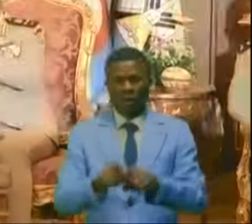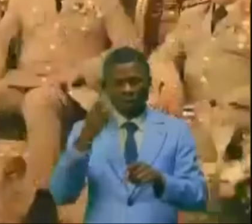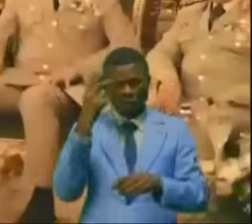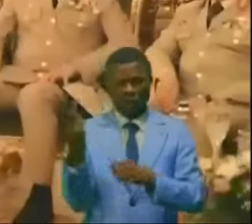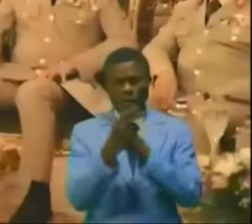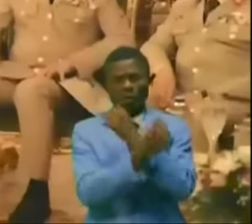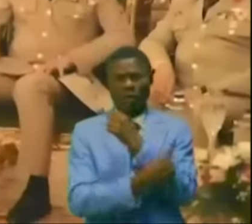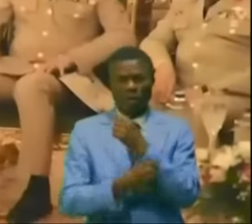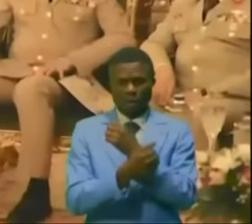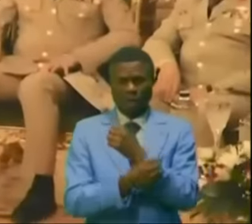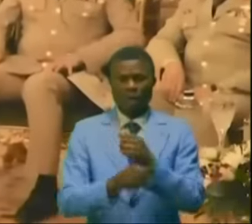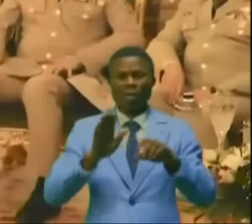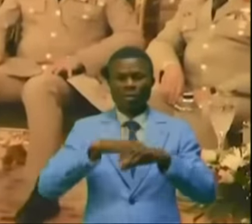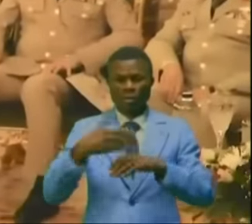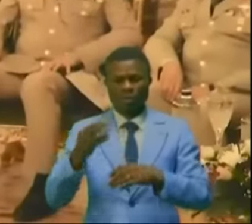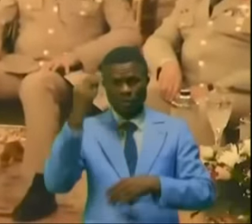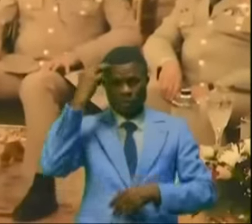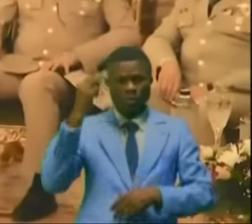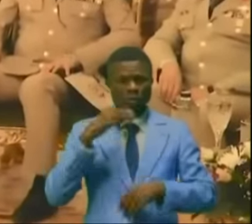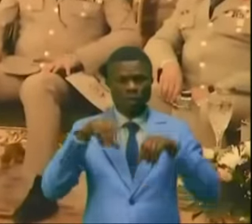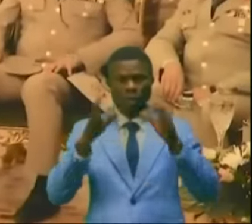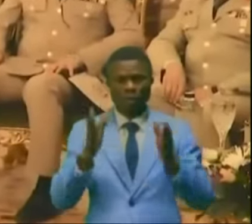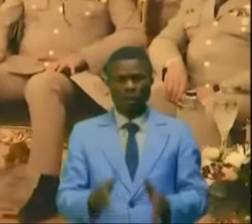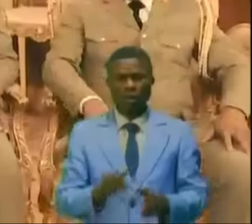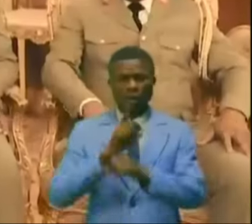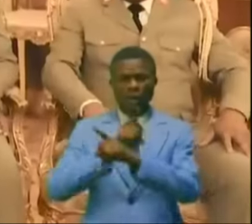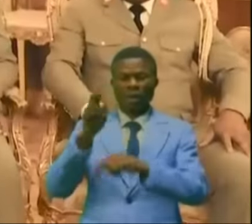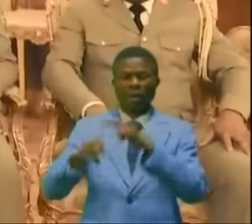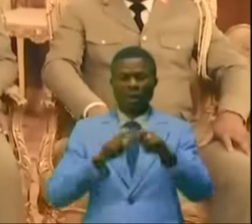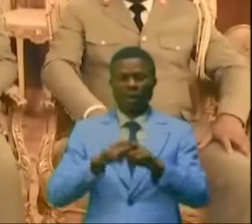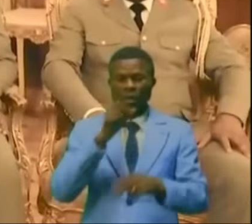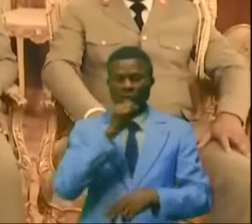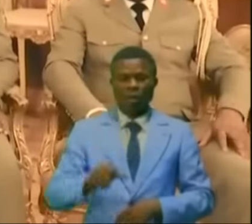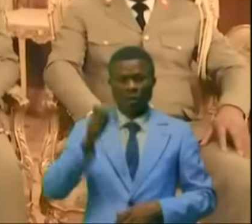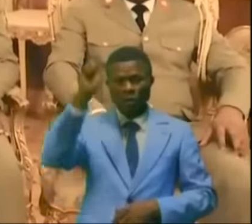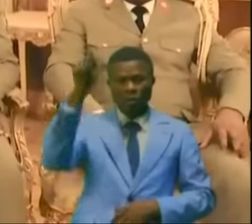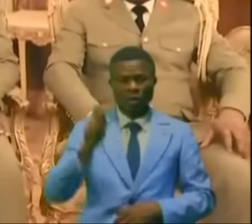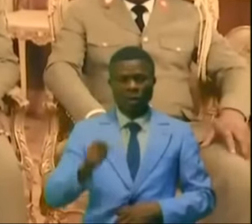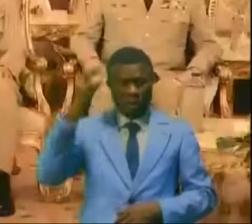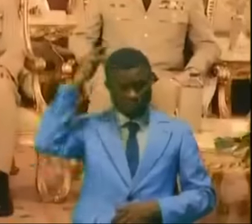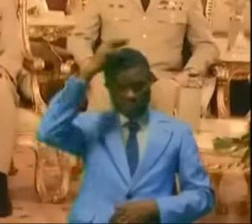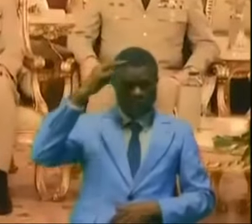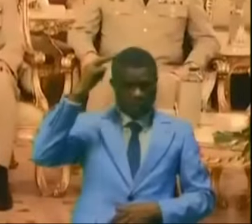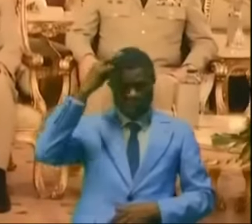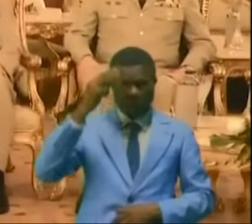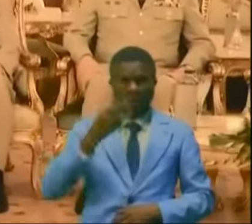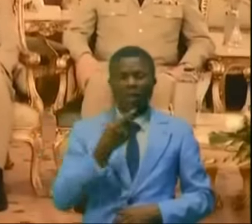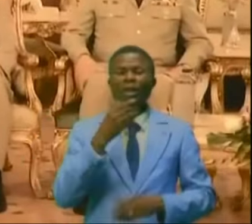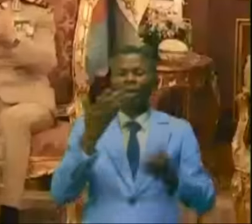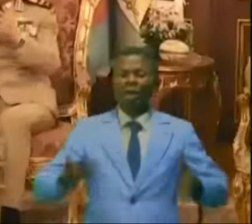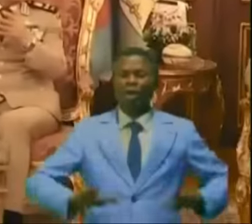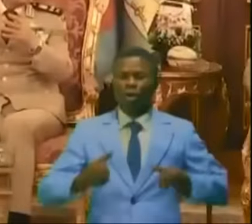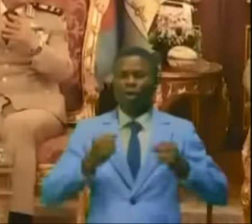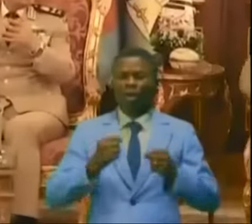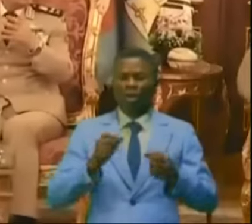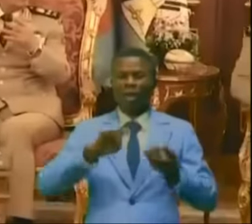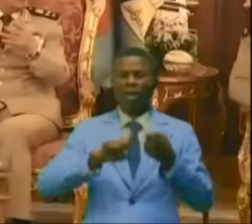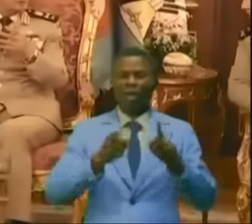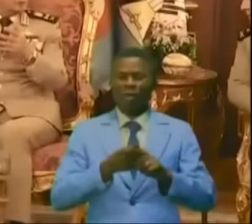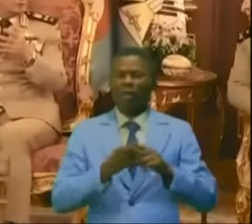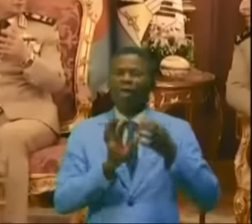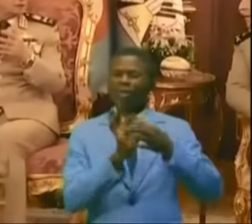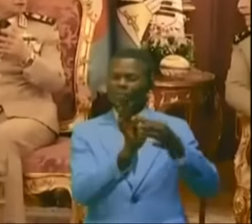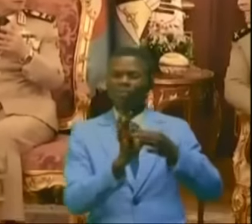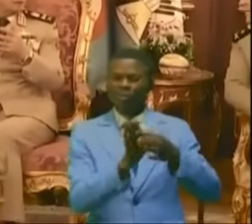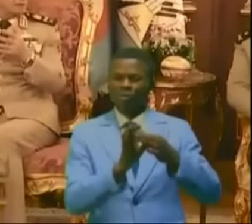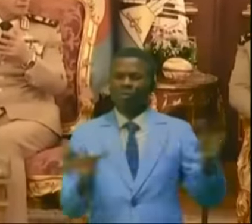pays. Par ailleurs, le ministre congolais de la Défense nationale et des anciens combattants a apprécié les liens et les relations